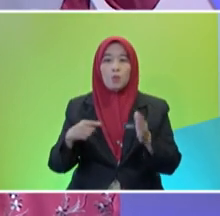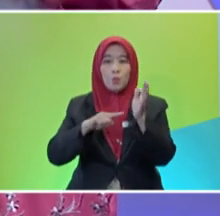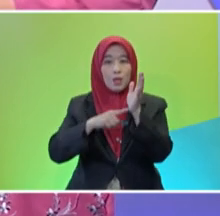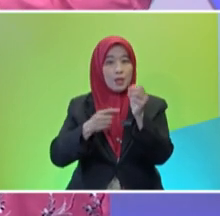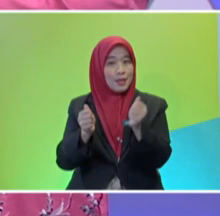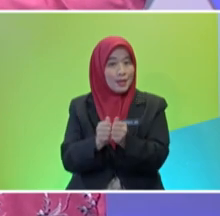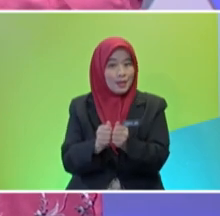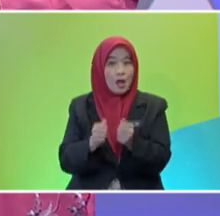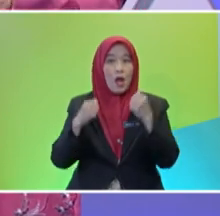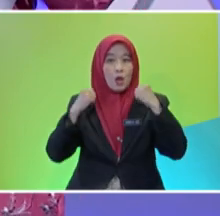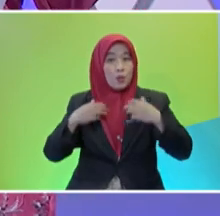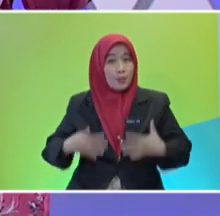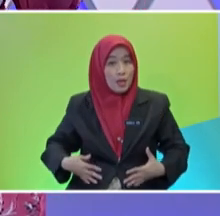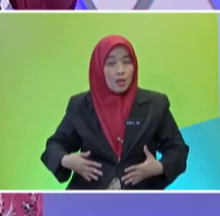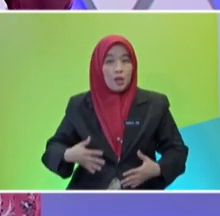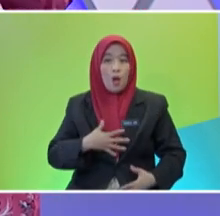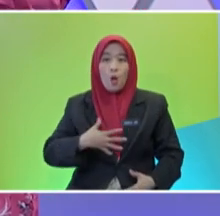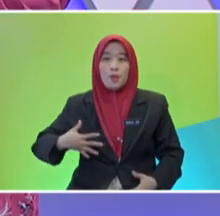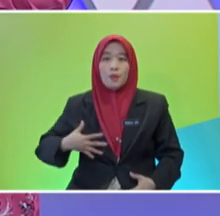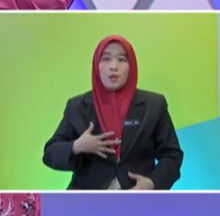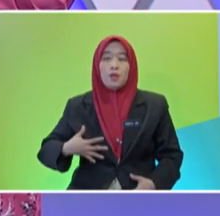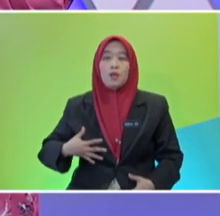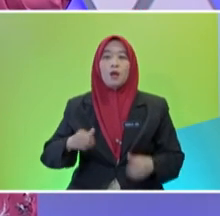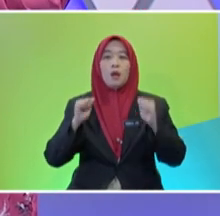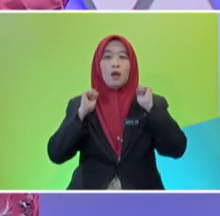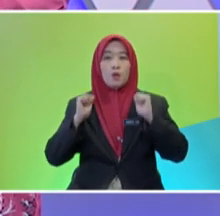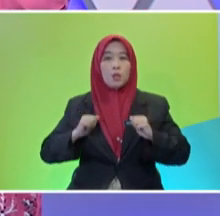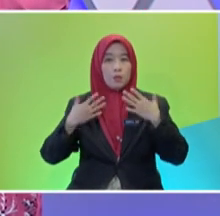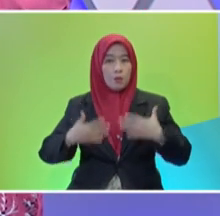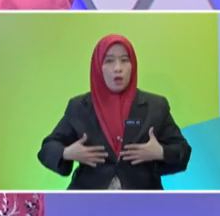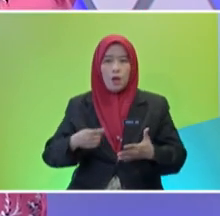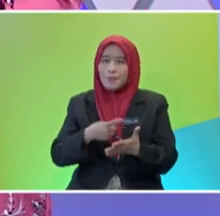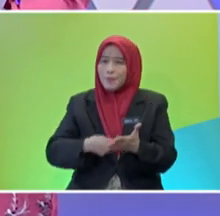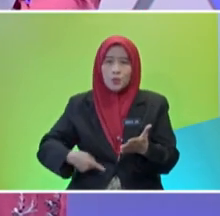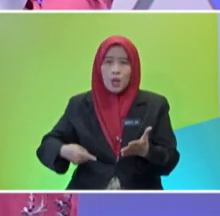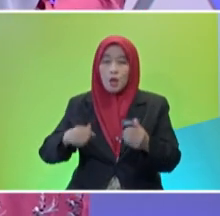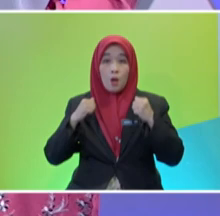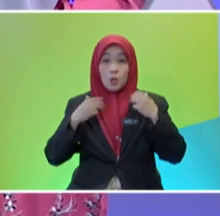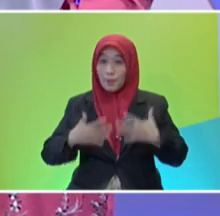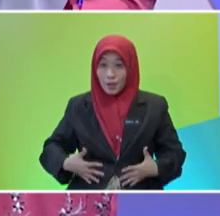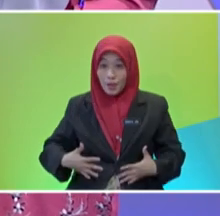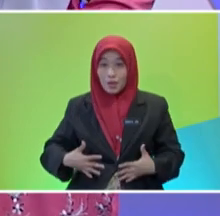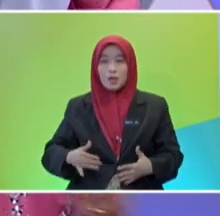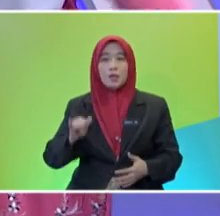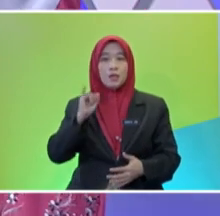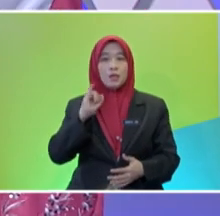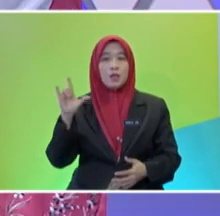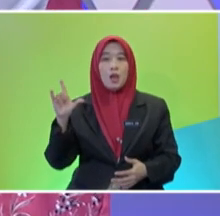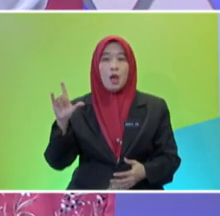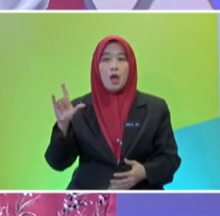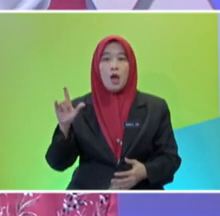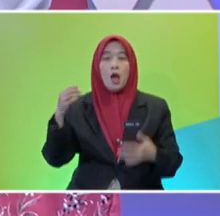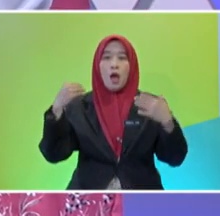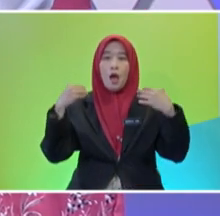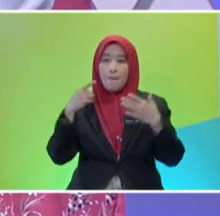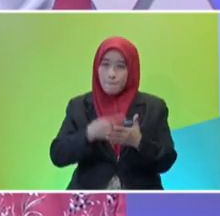organ deria. Okey. Anggota badan. Apa tu anggota badan? Anggota badan ini ialah apa yang